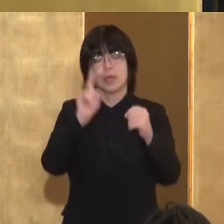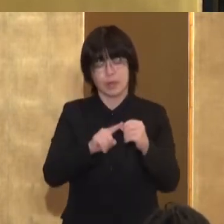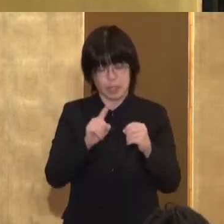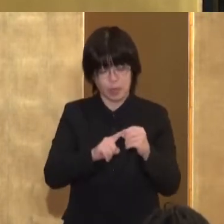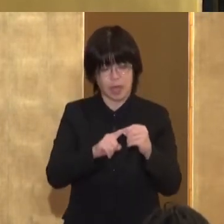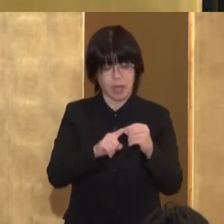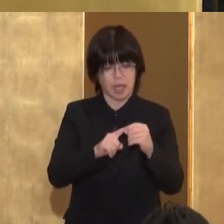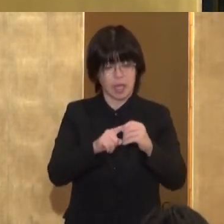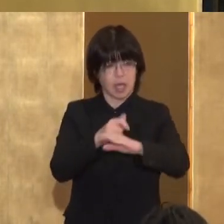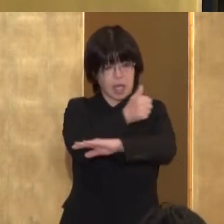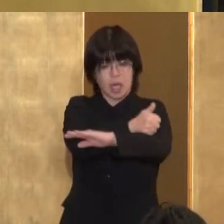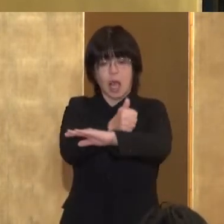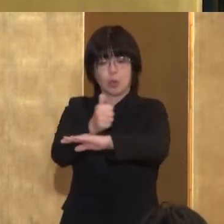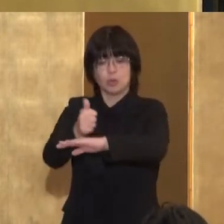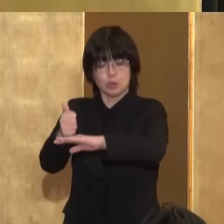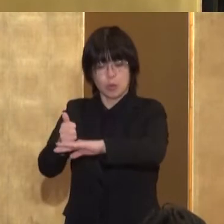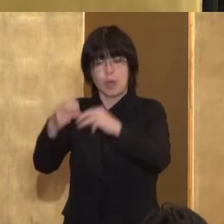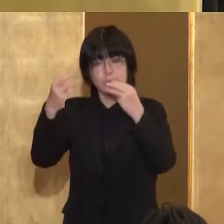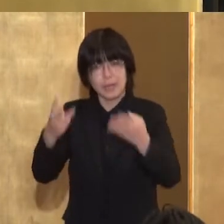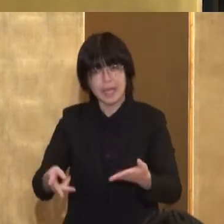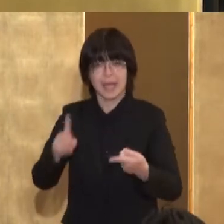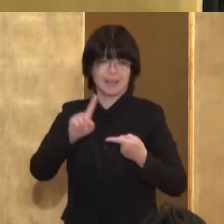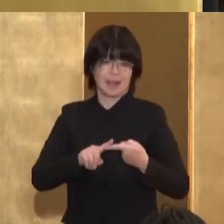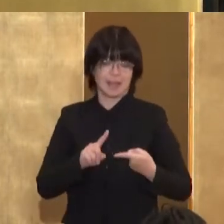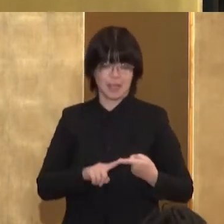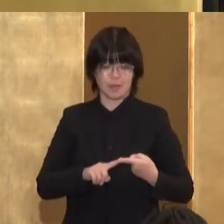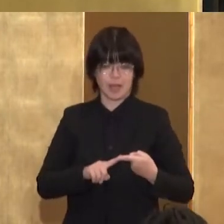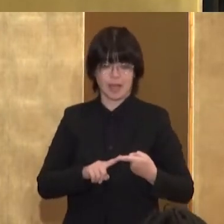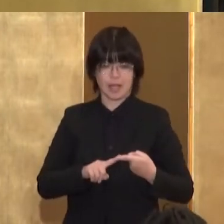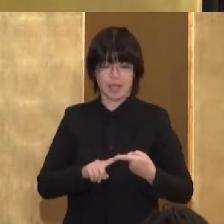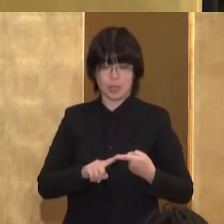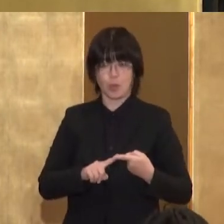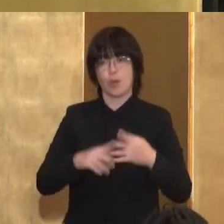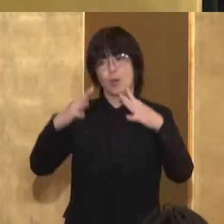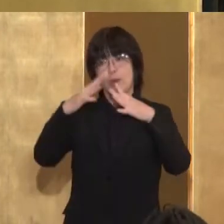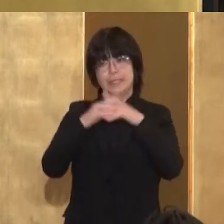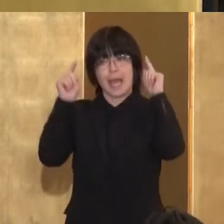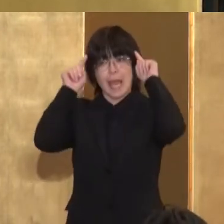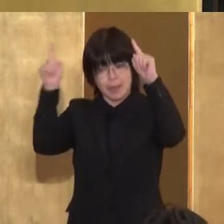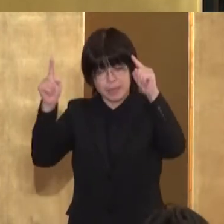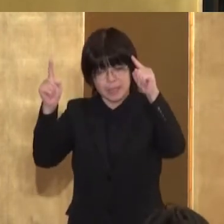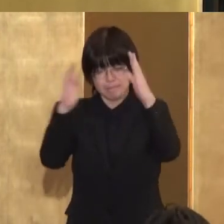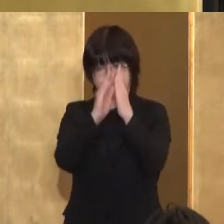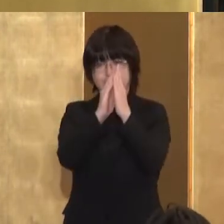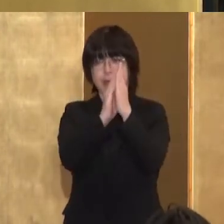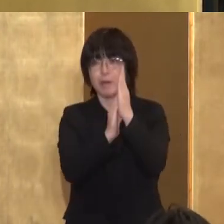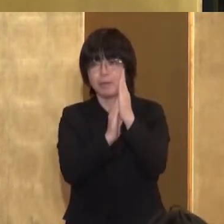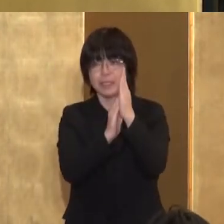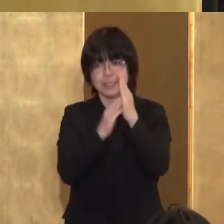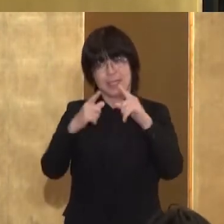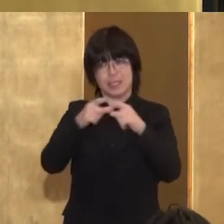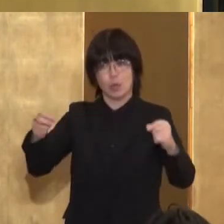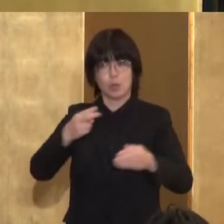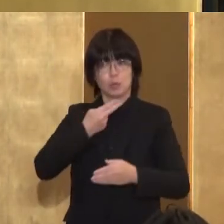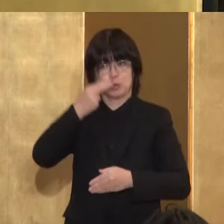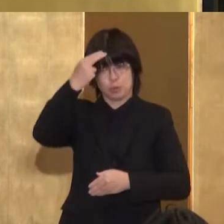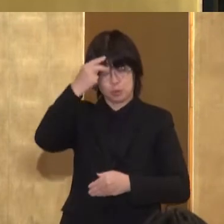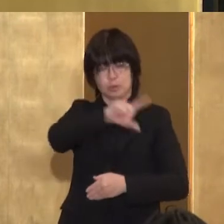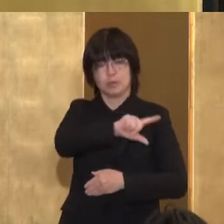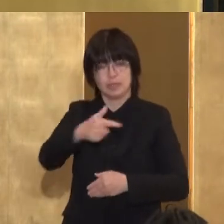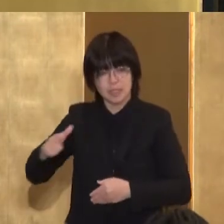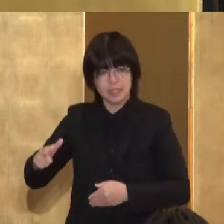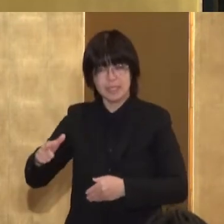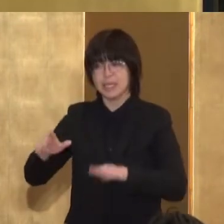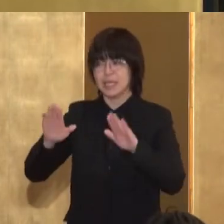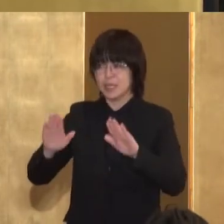脳に、三重県ならではのですね、伊勢エビとかアワビとか日本酒など、今